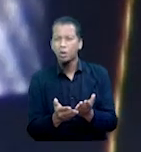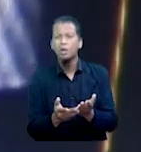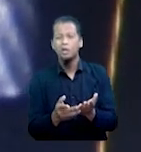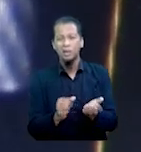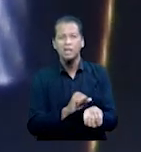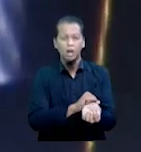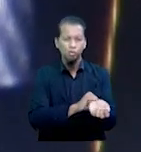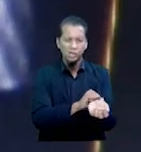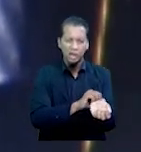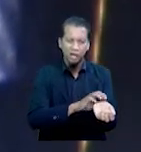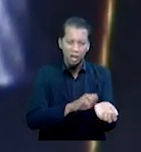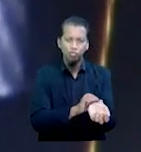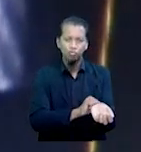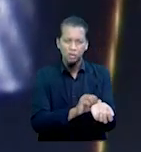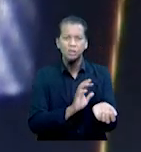dunia.